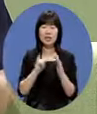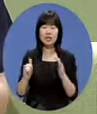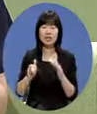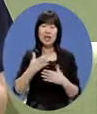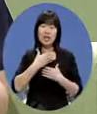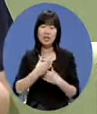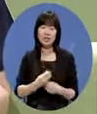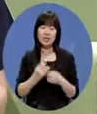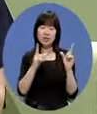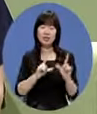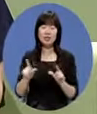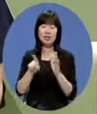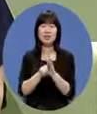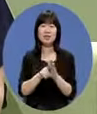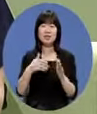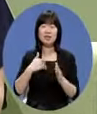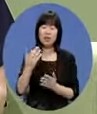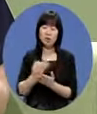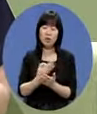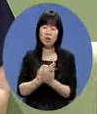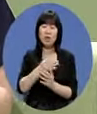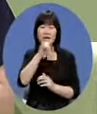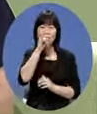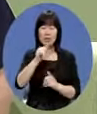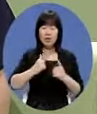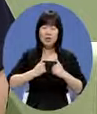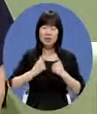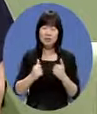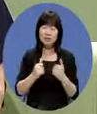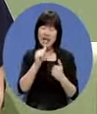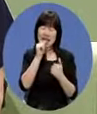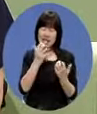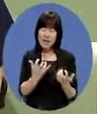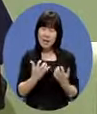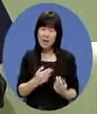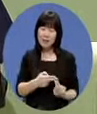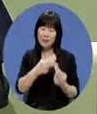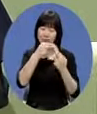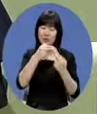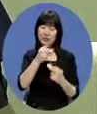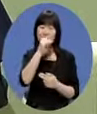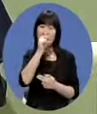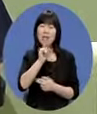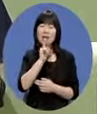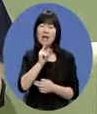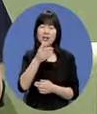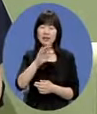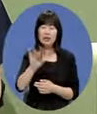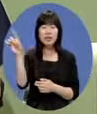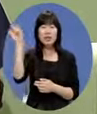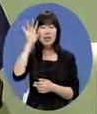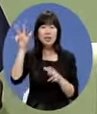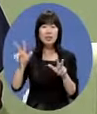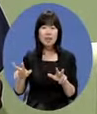가정을 안전하게 살기 위해서 내가 돈을 버는 거고 열심히 악착같이 이렇게 하는 거다. 이렇게 말씀하셨는데